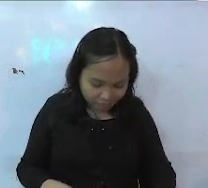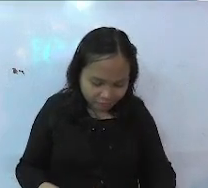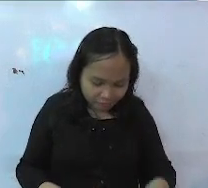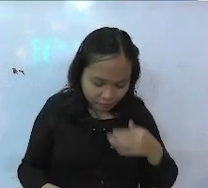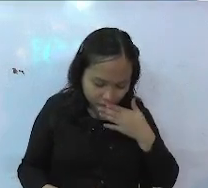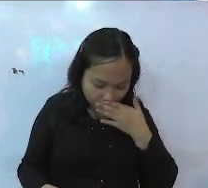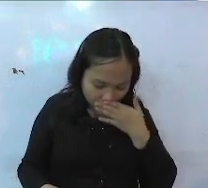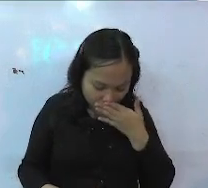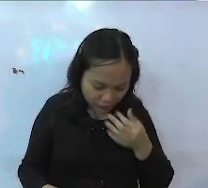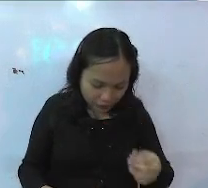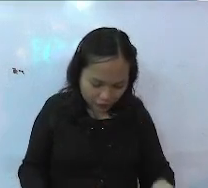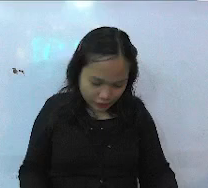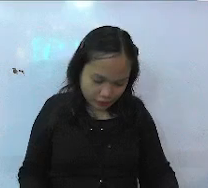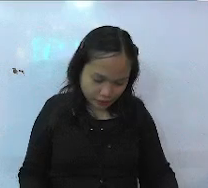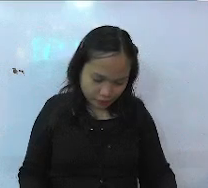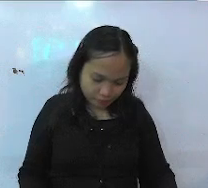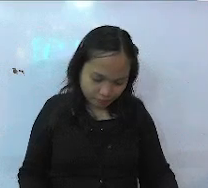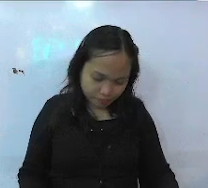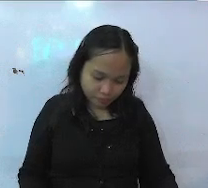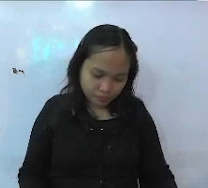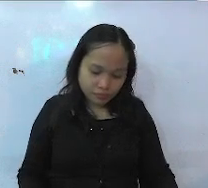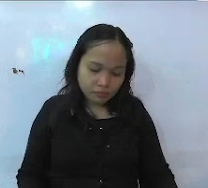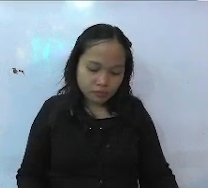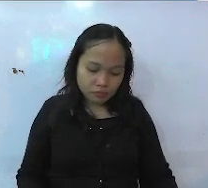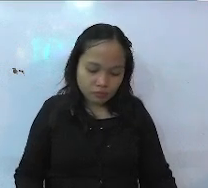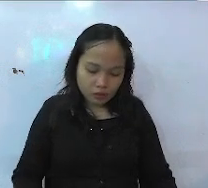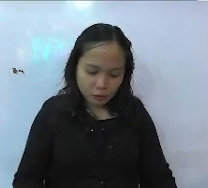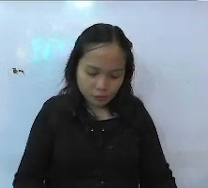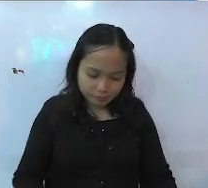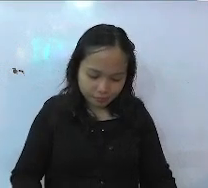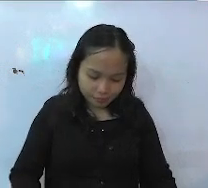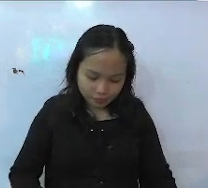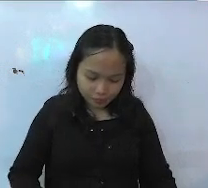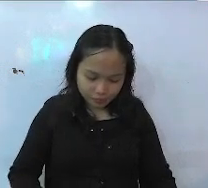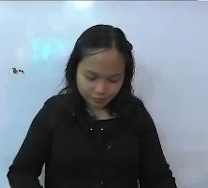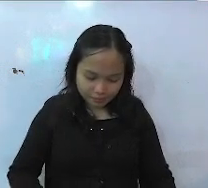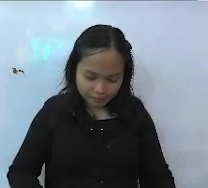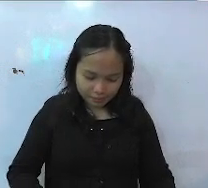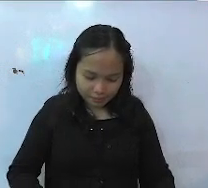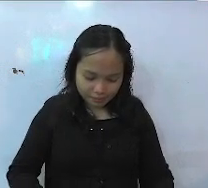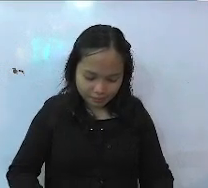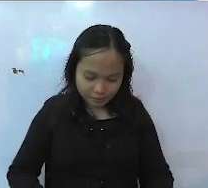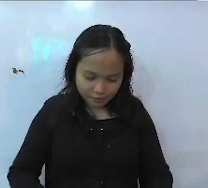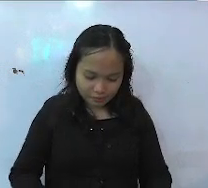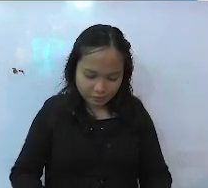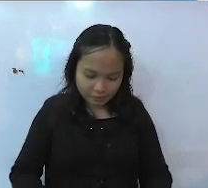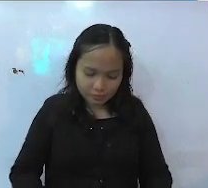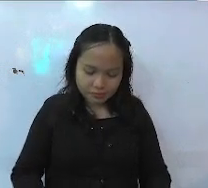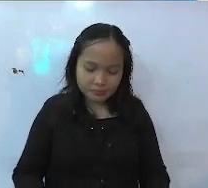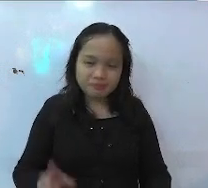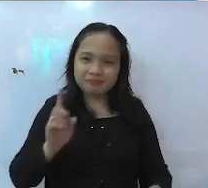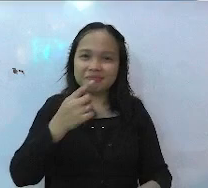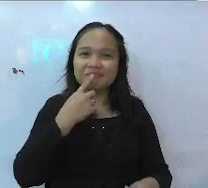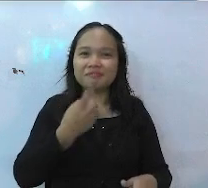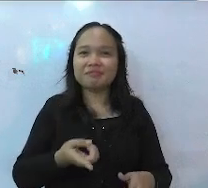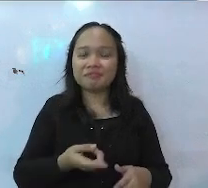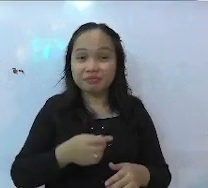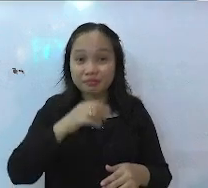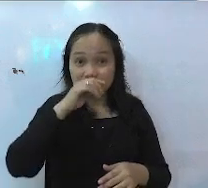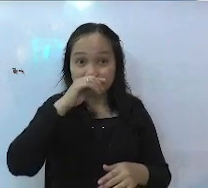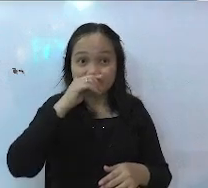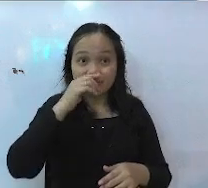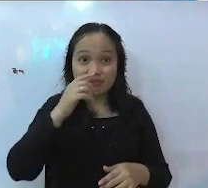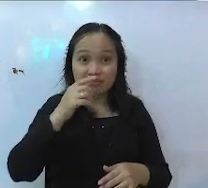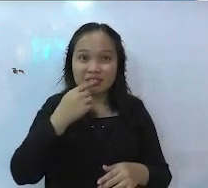my mistaken Okay lang Okay lang Okay tanggap ko ang pagkakamali mo pero yung pagkatalo talaga ngayong gabi di ko matatanggap awatin niyo na Toto